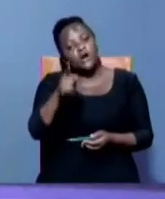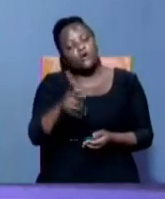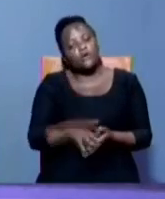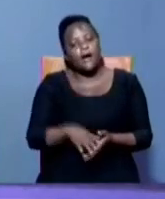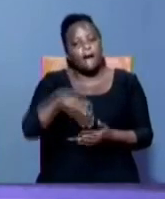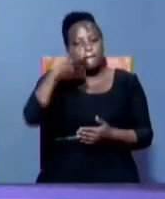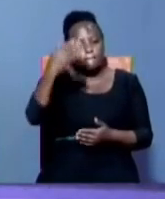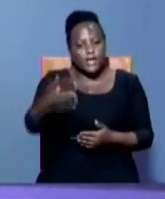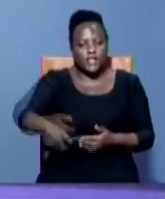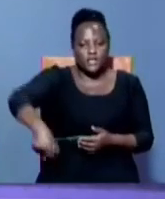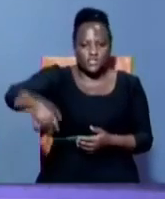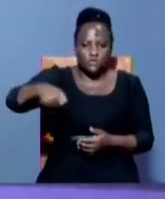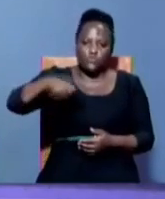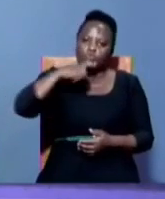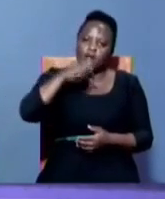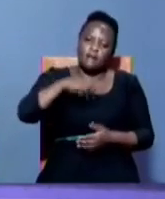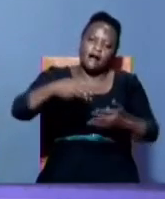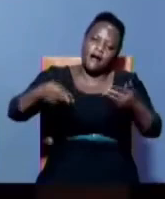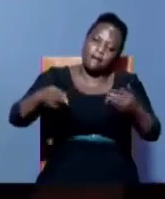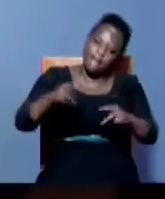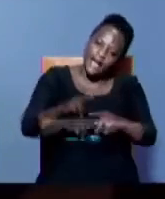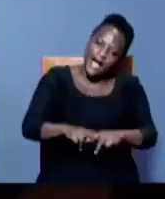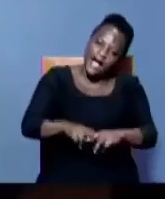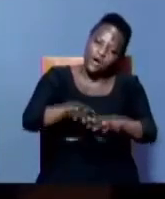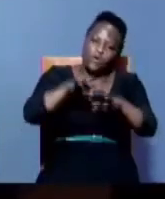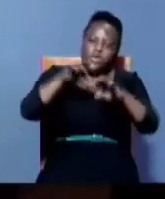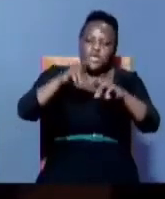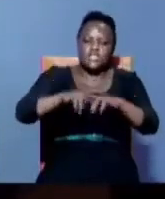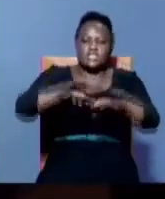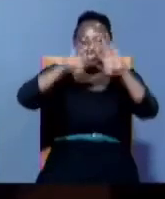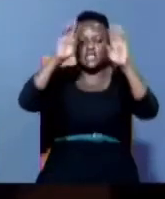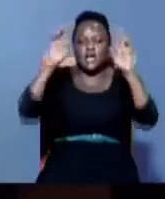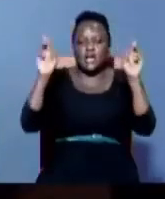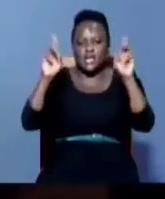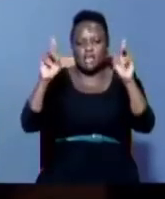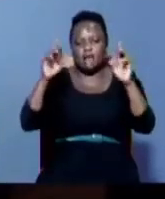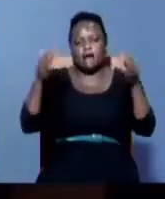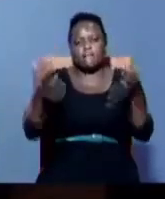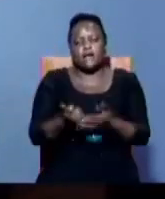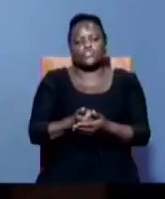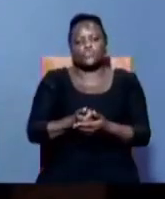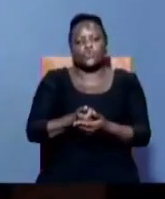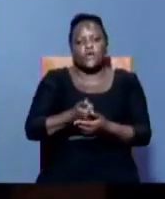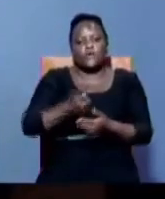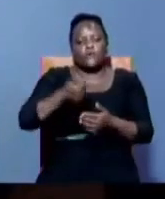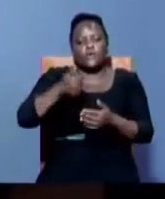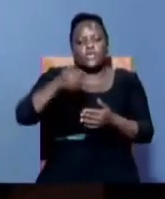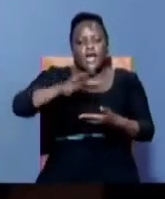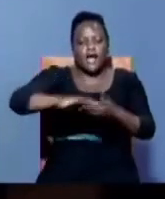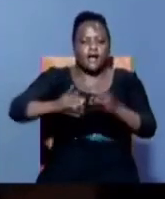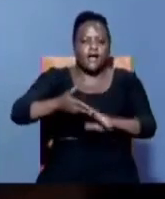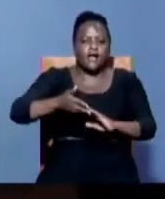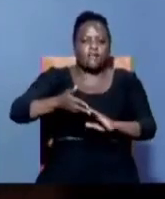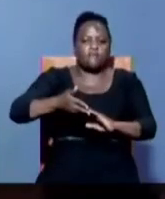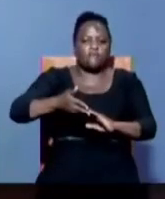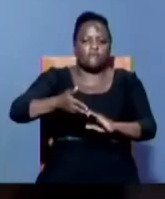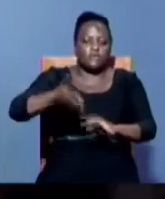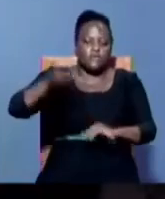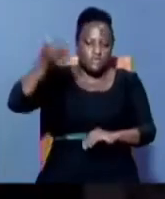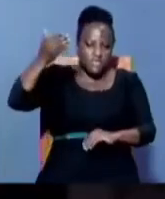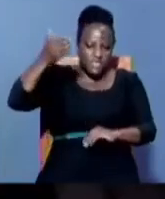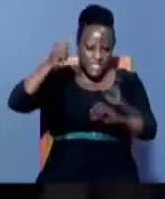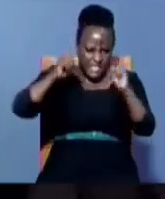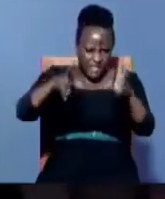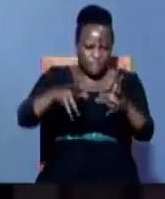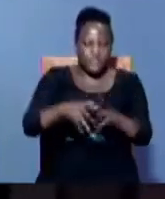ya sanduku baba ameketi kwenye kiti cha rehema, na ni kiti cha rehema ambacho katika agano jipya ni Yesu Kristo pekee. Kwa lugha nyingine